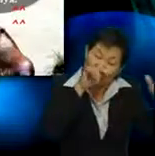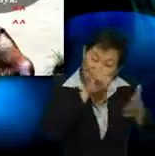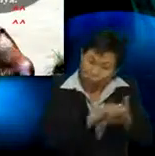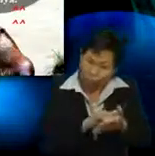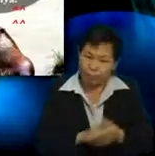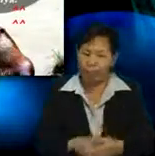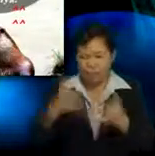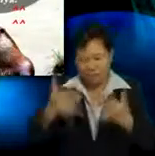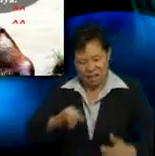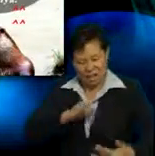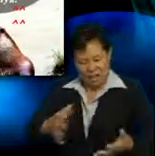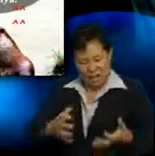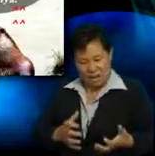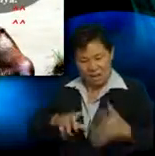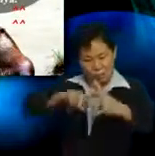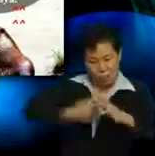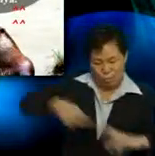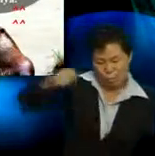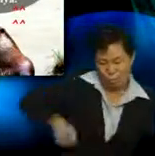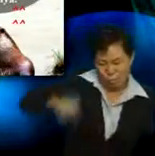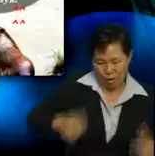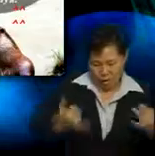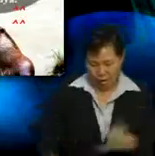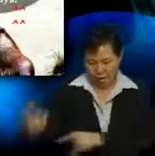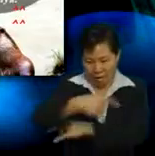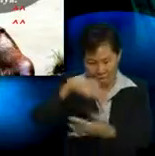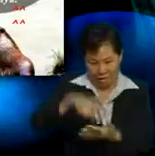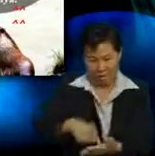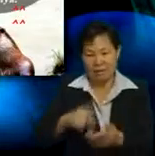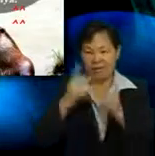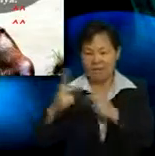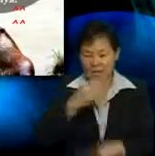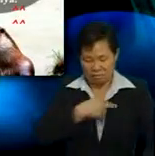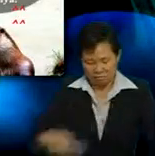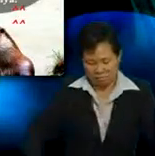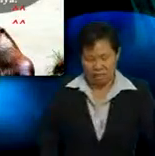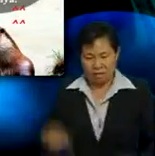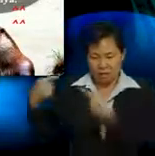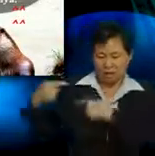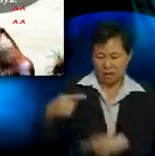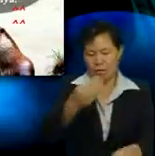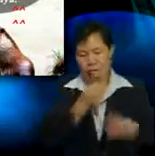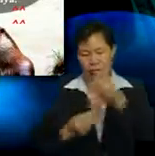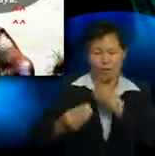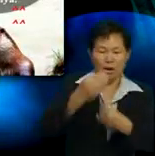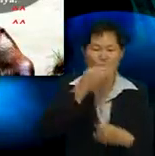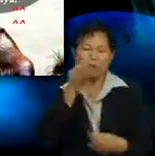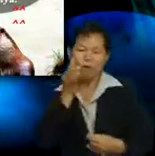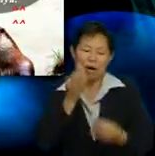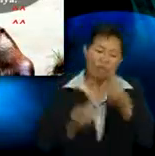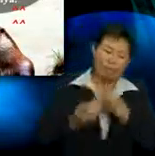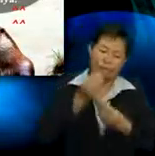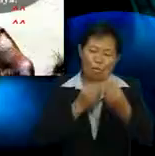Sekarang, saya ingin mulakan perbicaraan hari ini, kata Raja Memerang sambil memakan buah-buahan sedikit demi